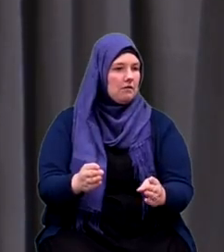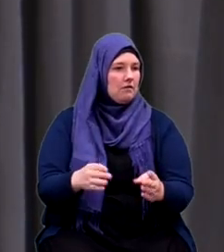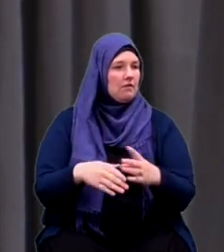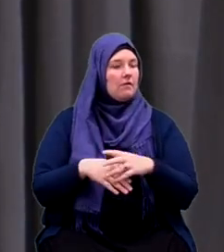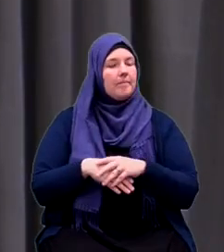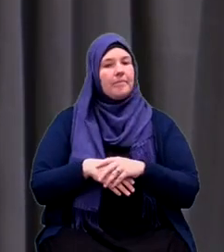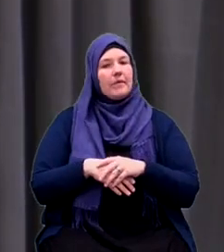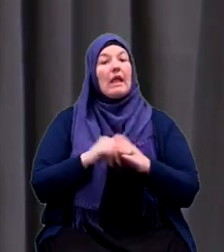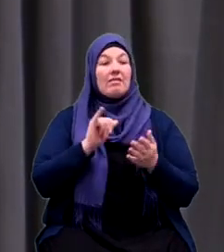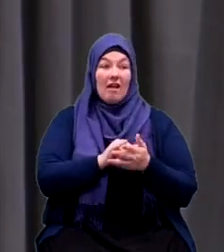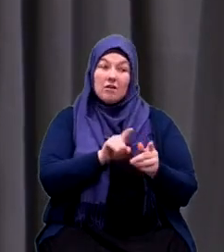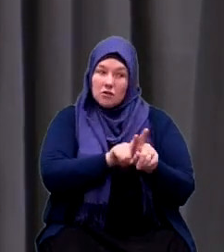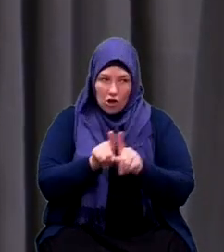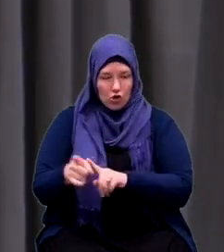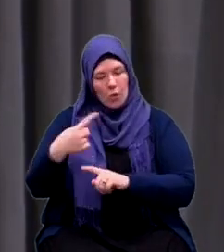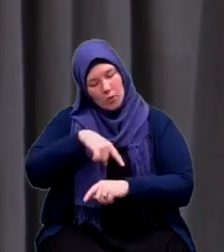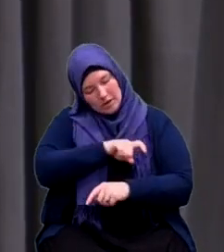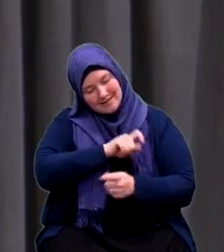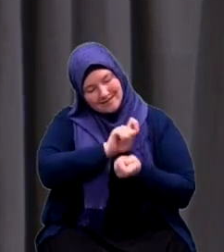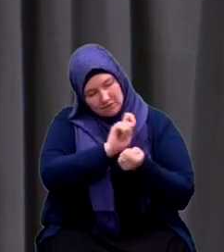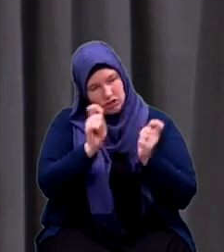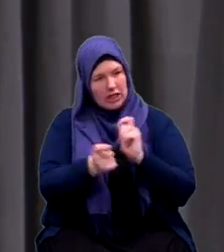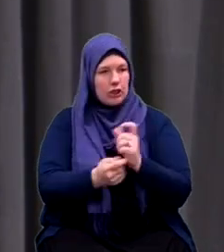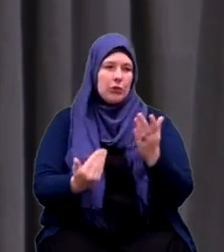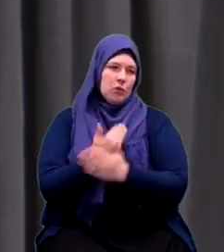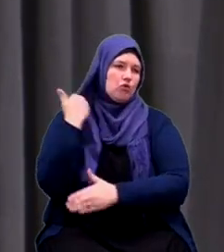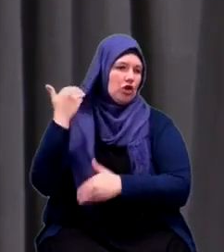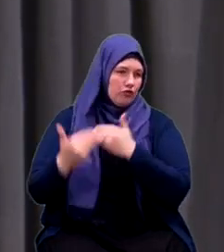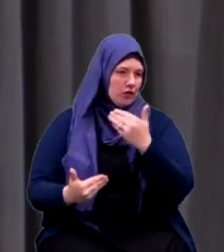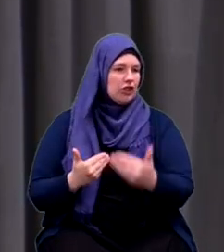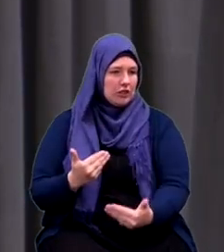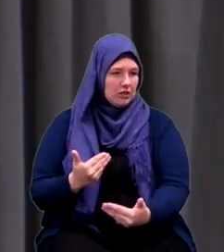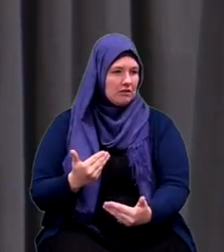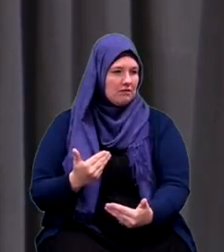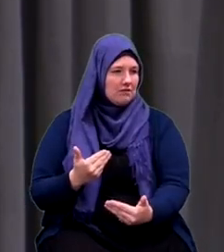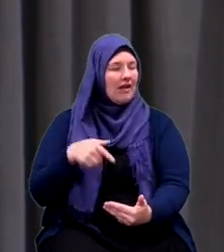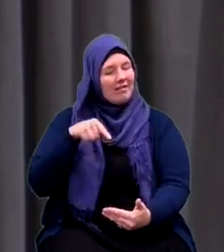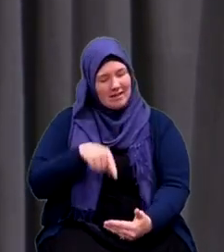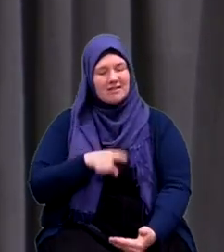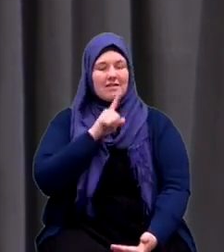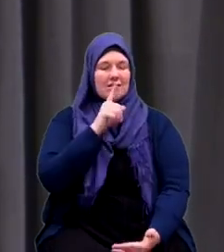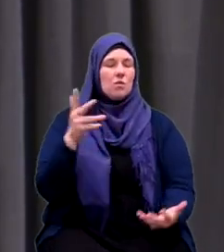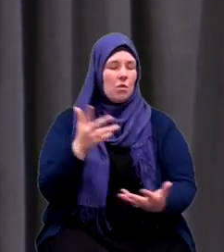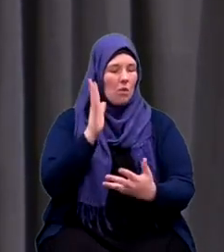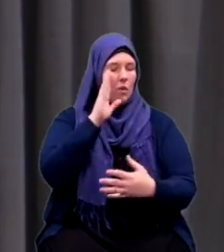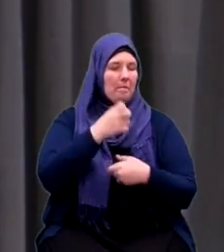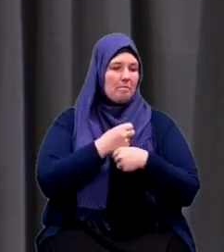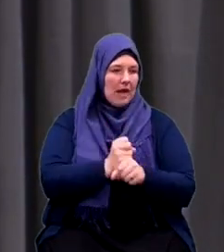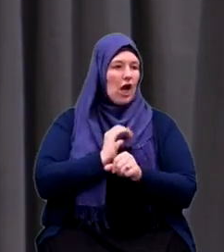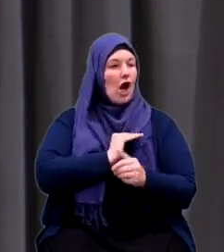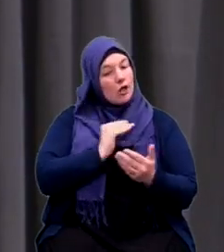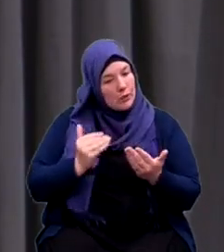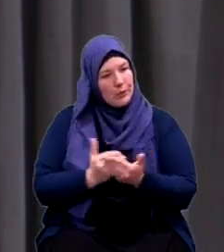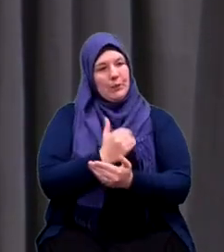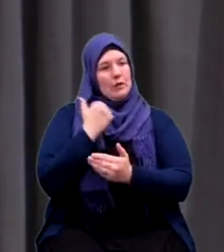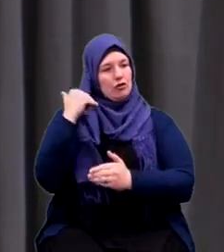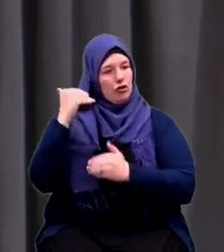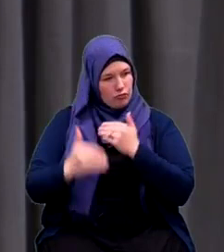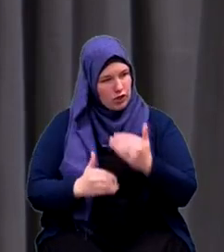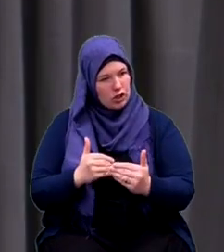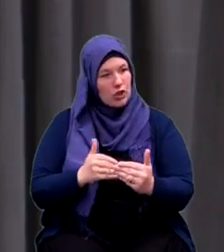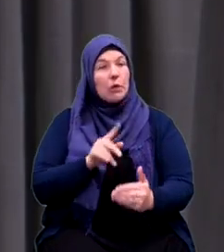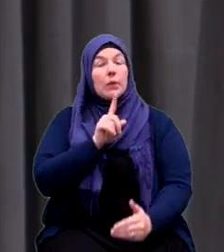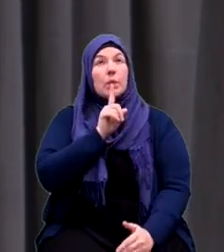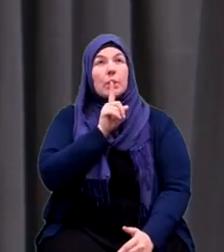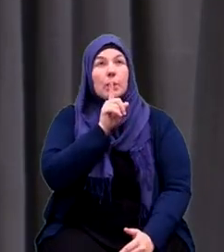ﷺ. This also is a change we need in the new generation. This is what will make our new generation